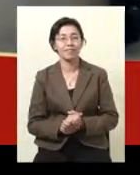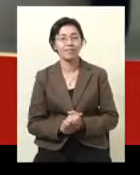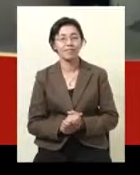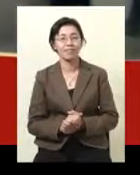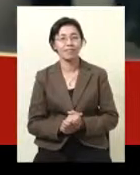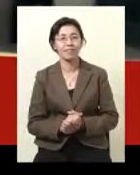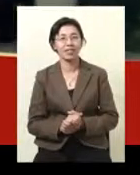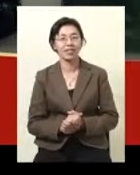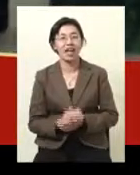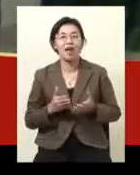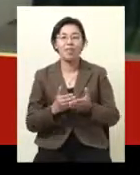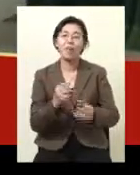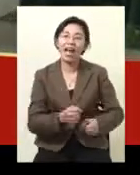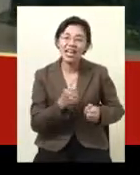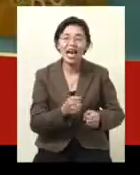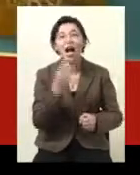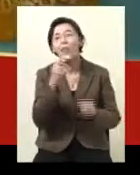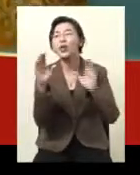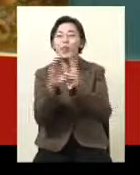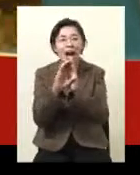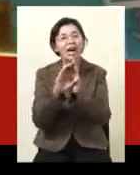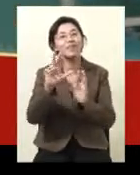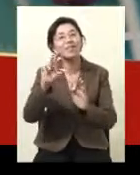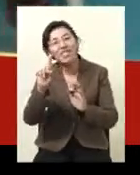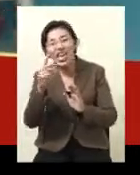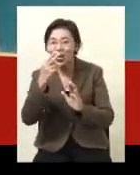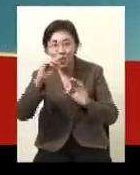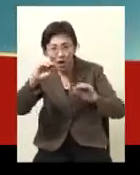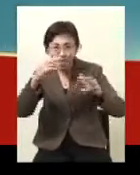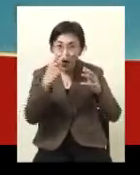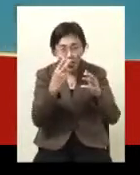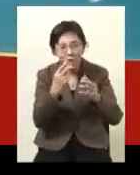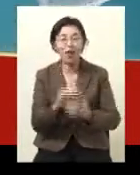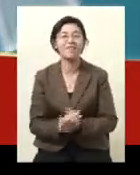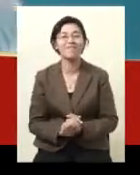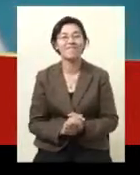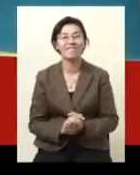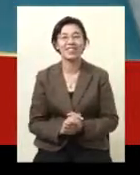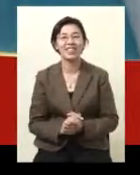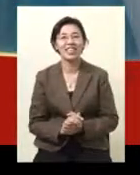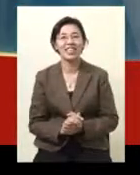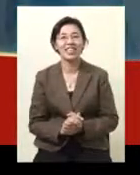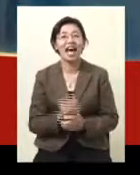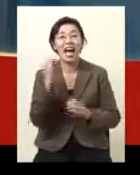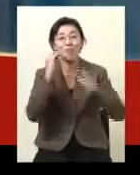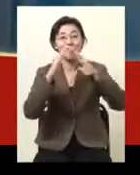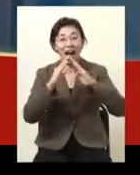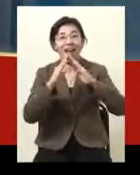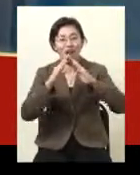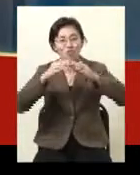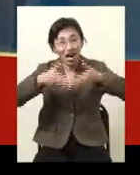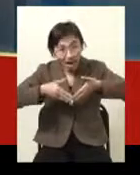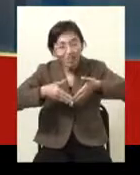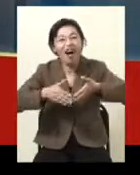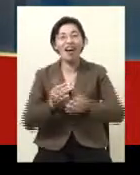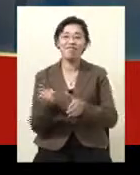่มาพายเรือมาดูภาพ3มิตินะฮะมาดูถ่ายรูปที่บ้านกับหัวนะ